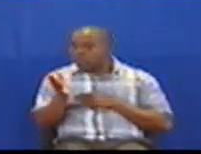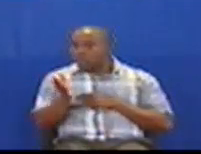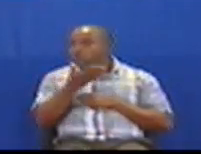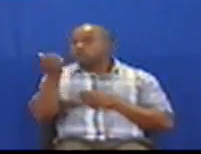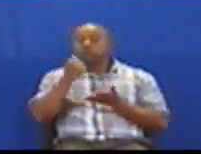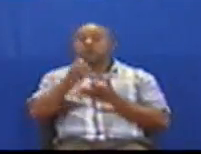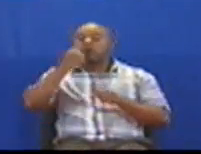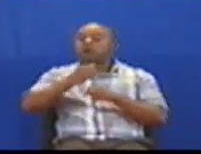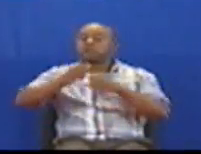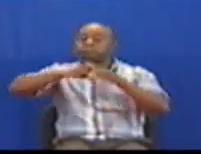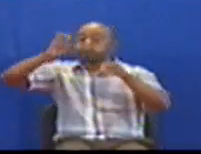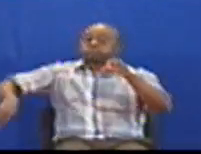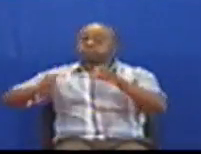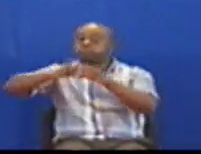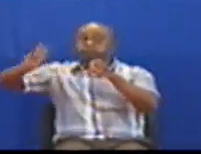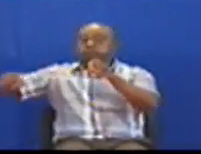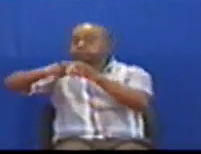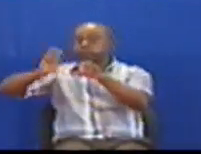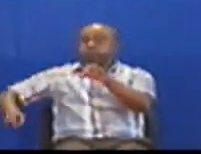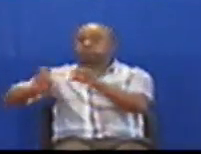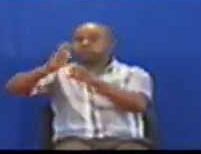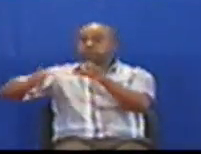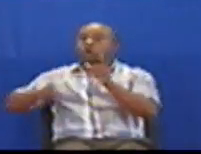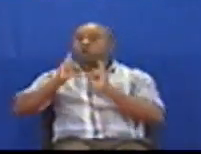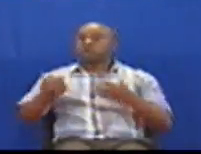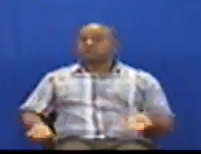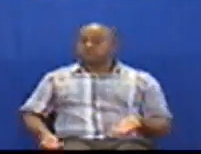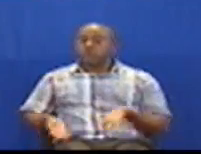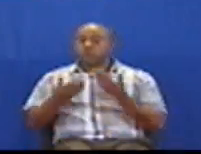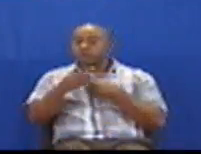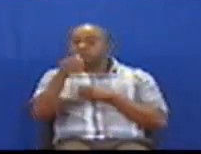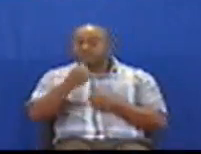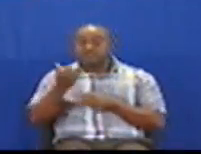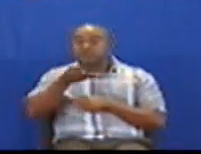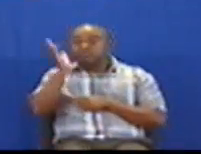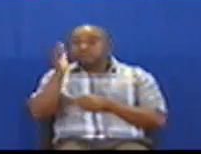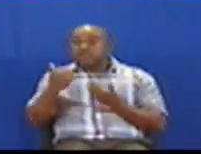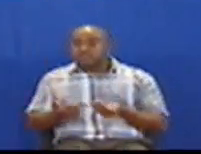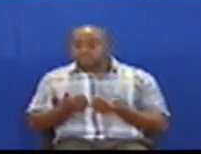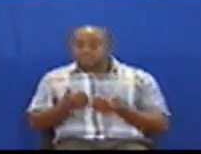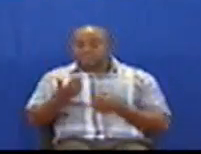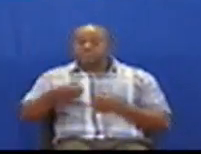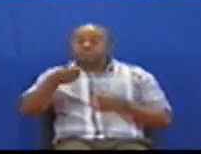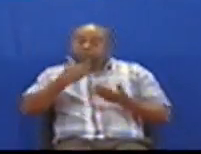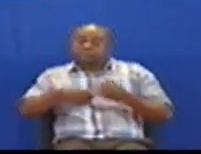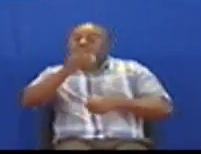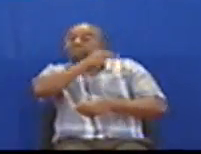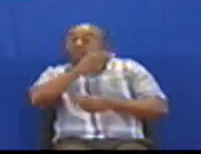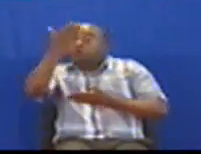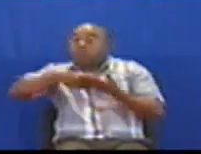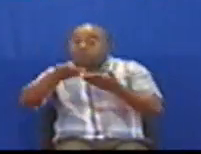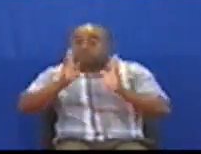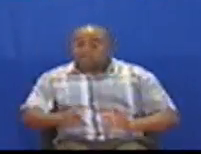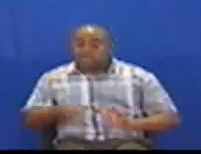kuacha kazi kwa sababu hatuwatendei haki. Kwa nini mtumishi wa serikali apandishwe cheo kwa barua alafu uje mnyang'anye ile barua ya kumpandisha